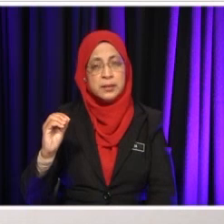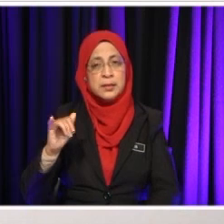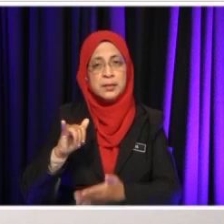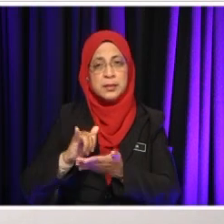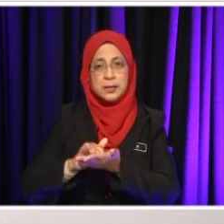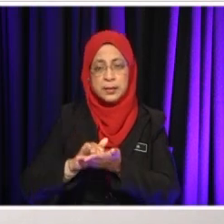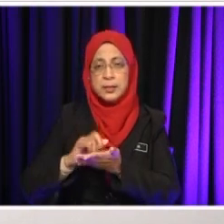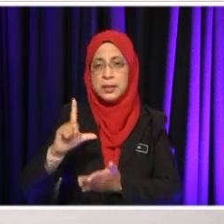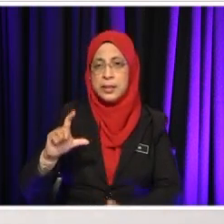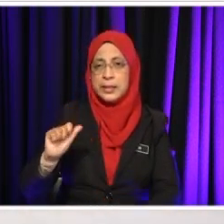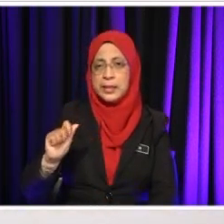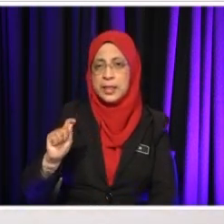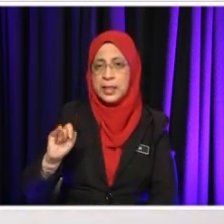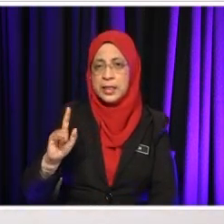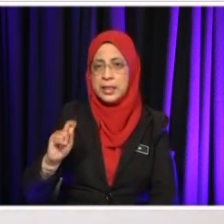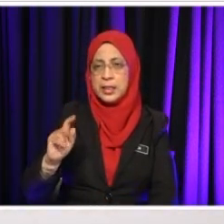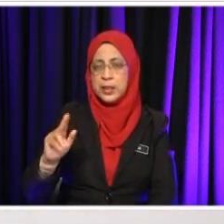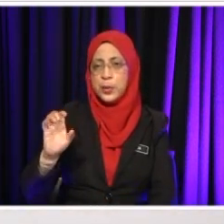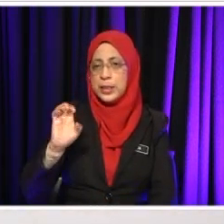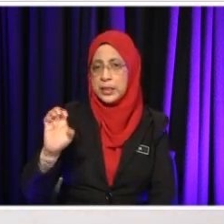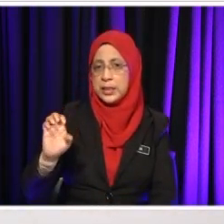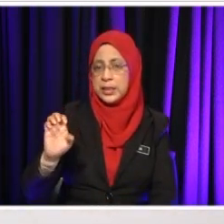itunya dan itu